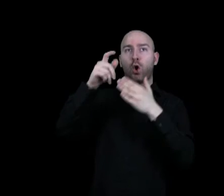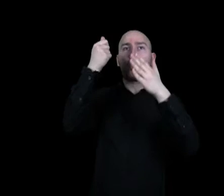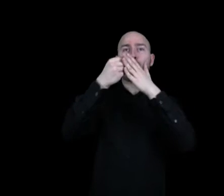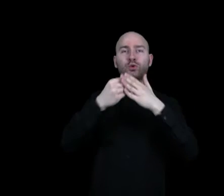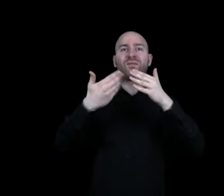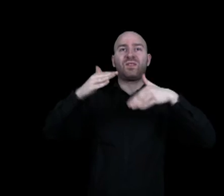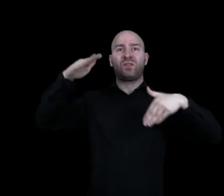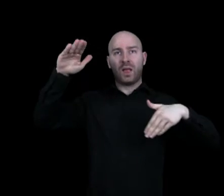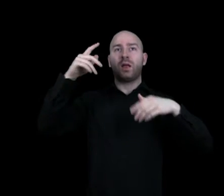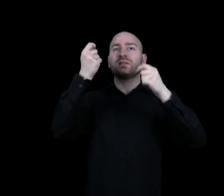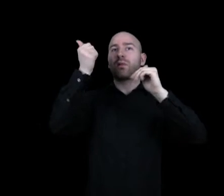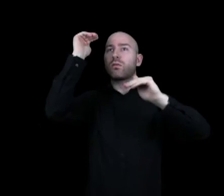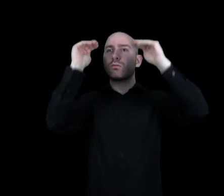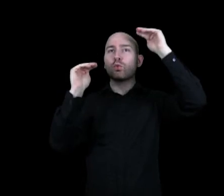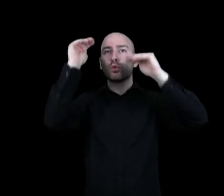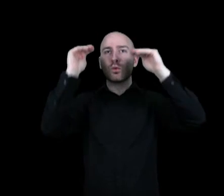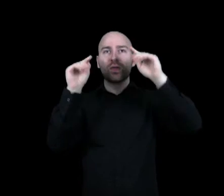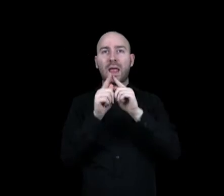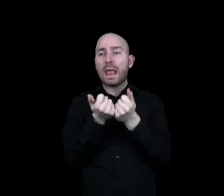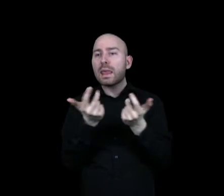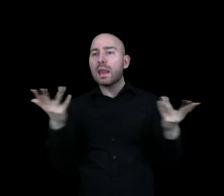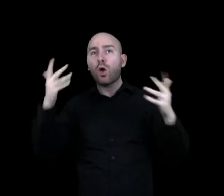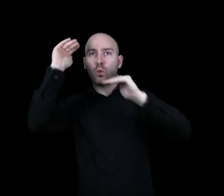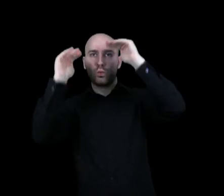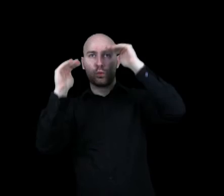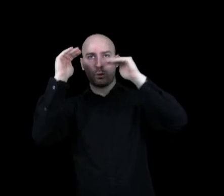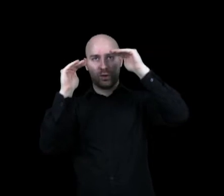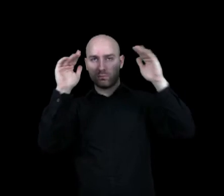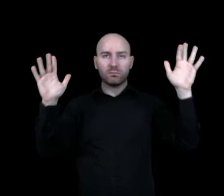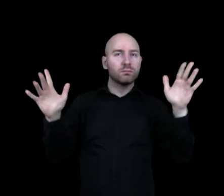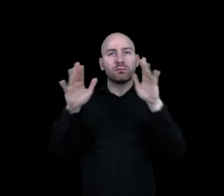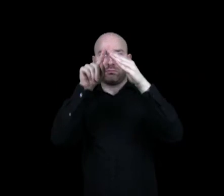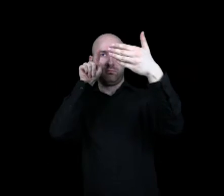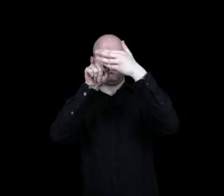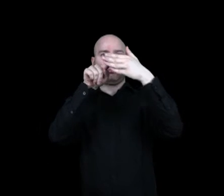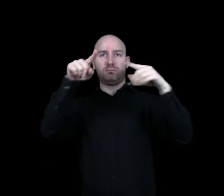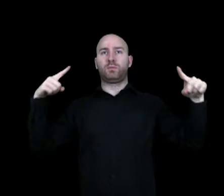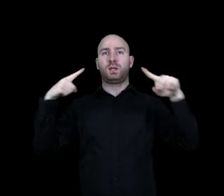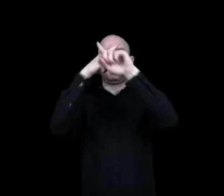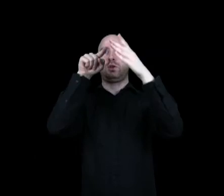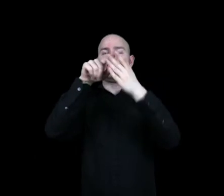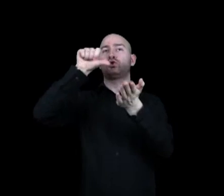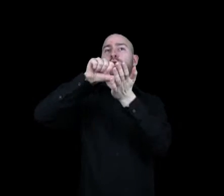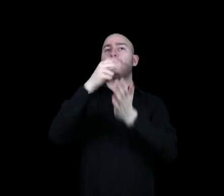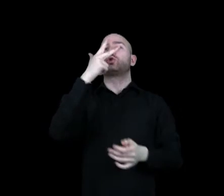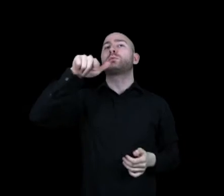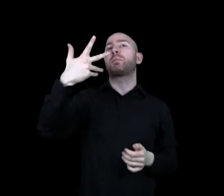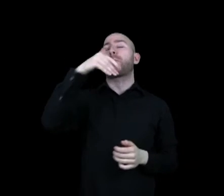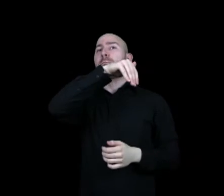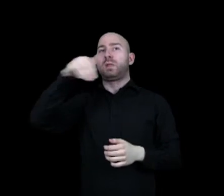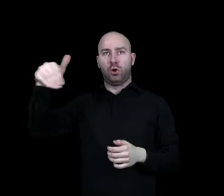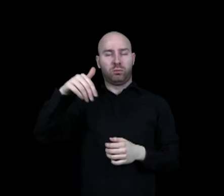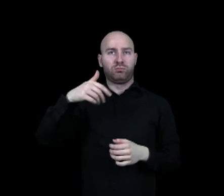Mamy też cenę równowagi i ilość równowagi. Ilość równowagi wynosi jakieś 3,5